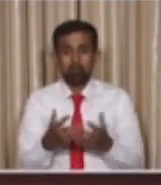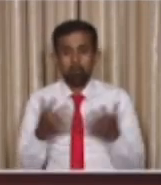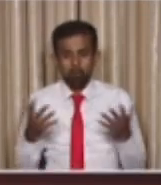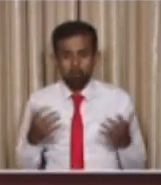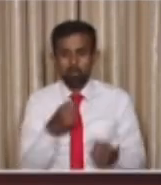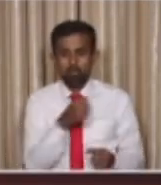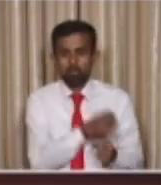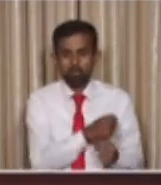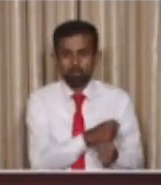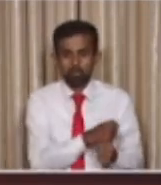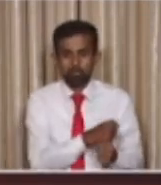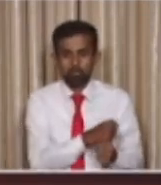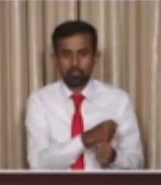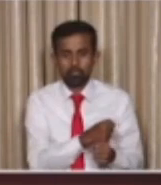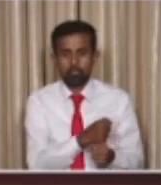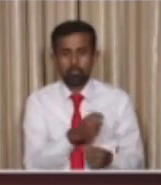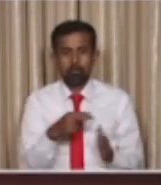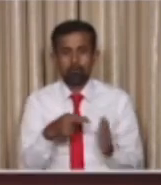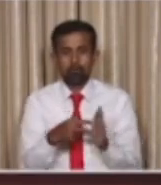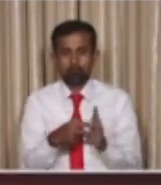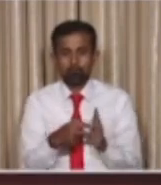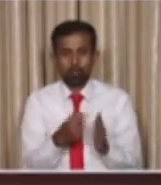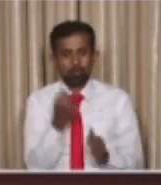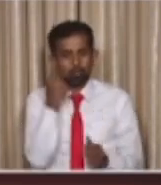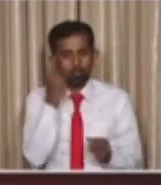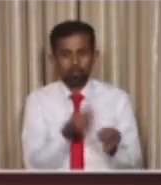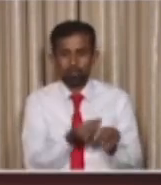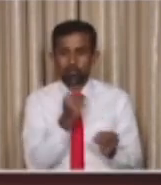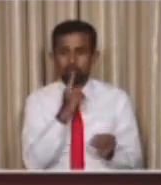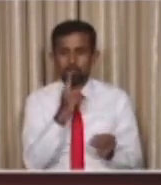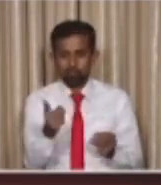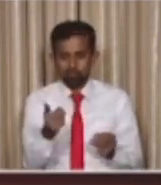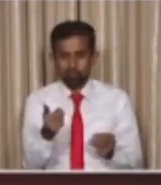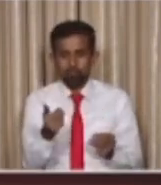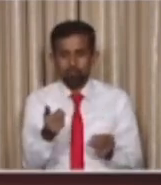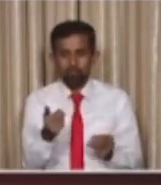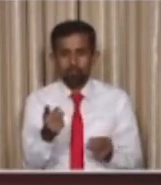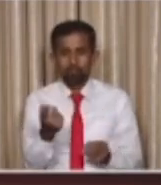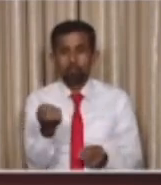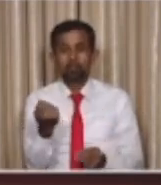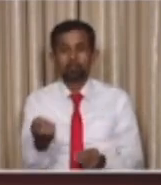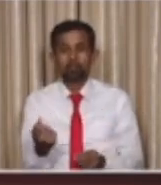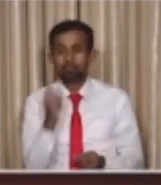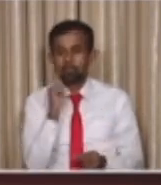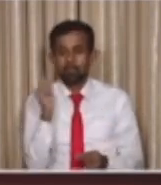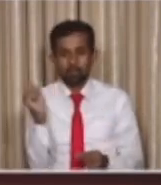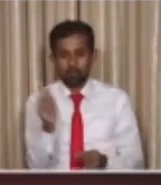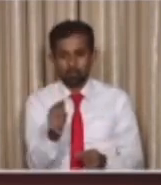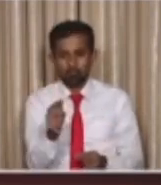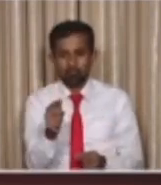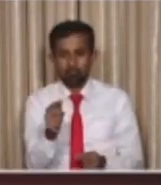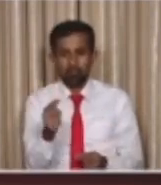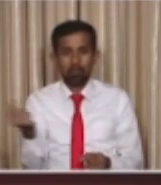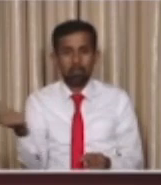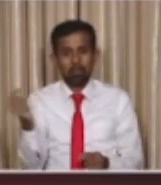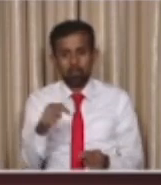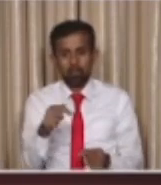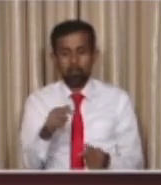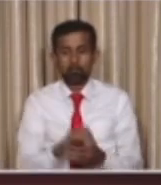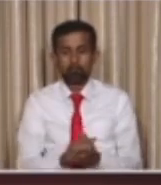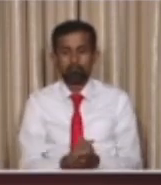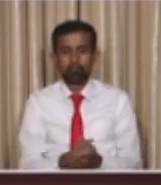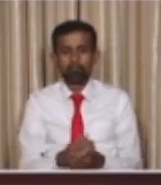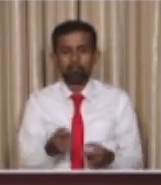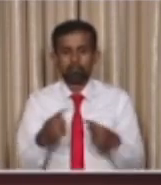රජයෙන් යම් යම් ව්‍යාපෘති යෝජනා කරපම ඒවාට මිල ගණන් ඉදිරිපත් කරලා ඒ යෝජනාවලට එන ක්‍රමයක් තියෙනවා.